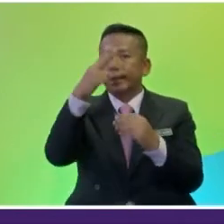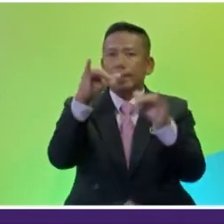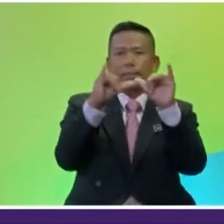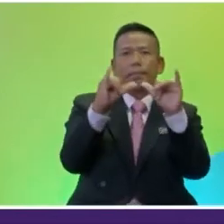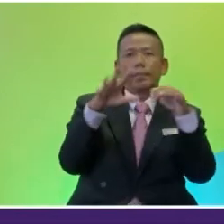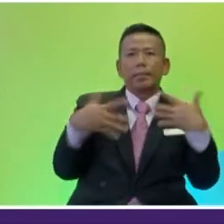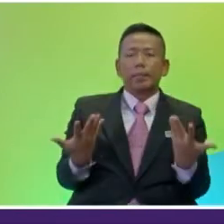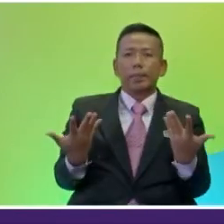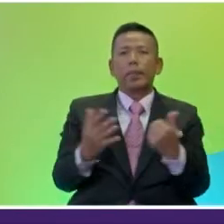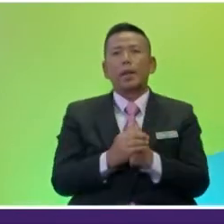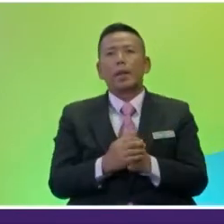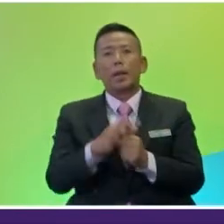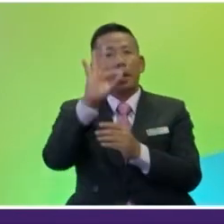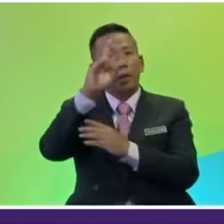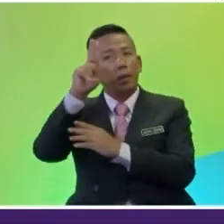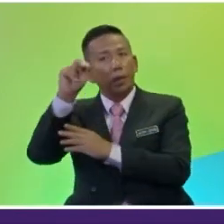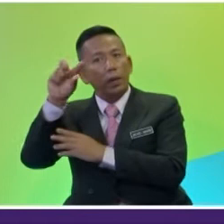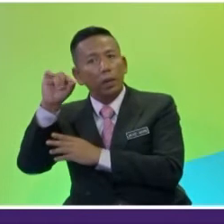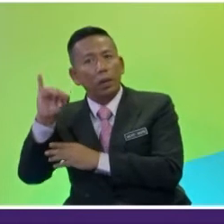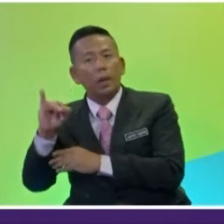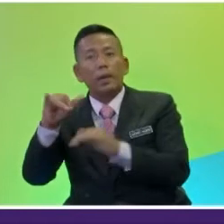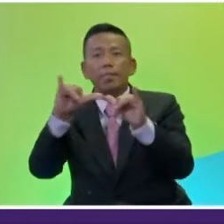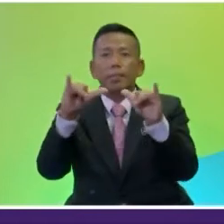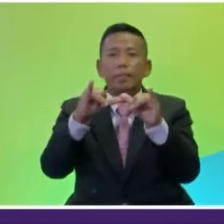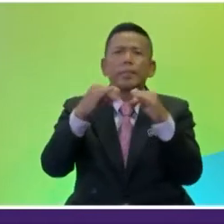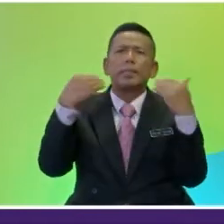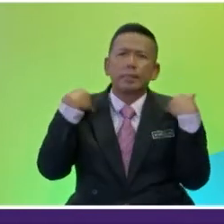size untuk fungi dan sedikit berbeda